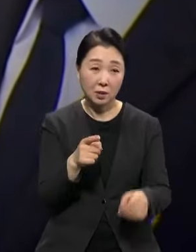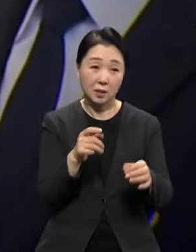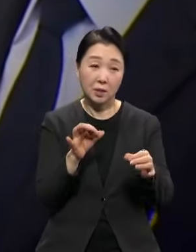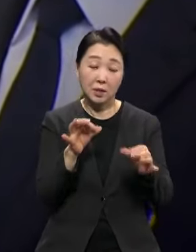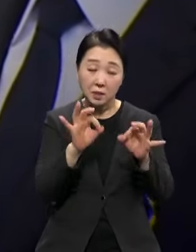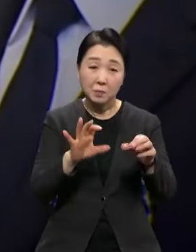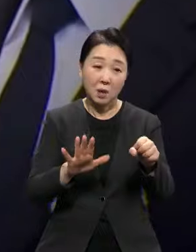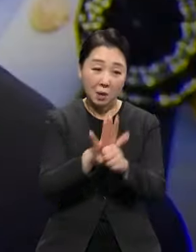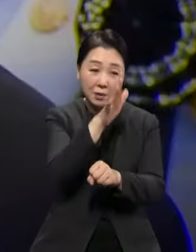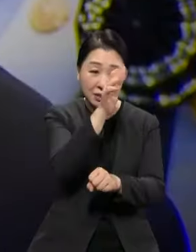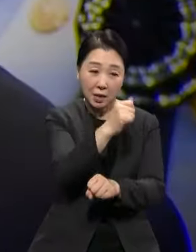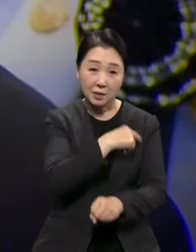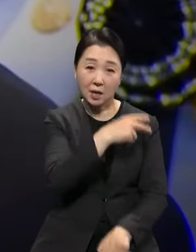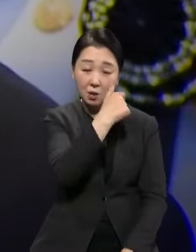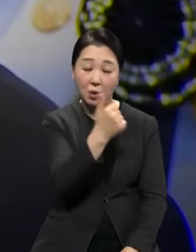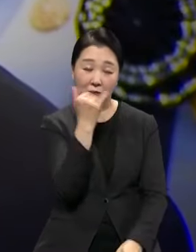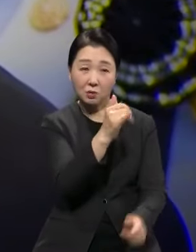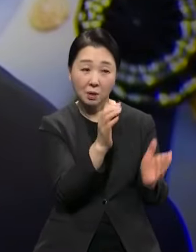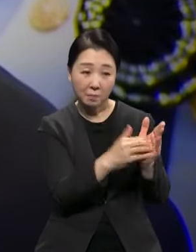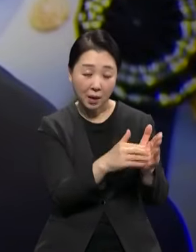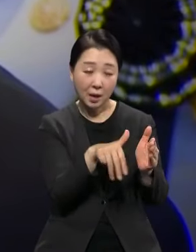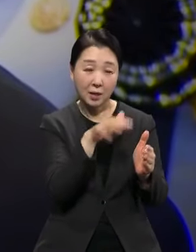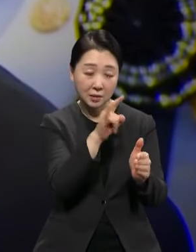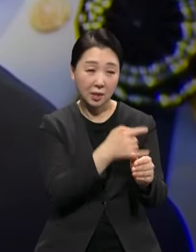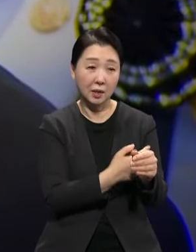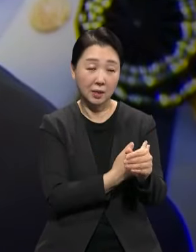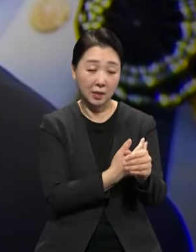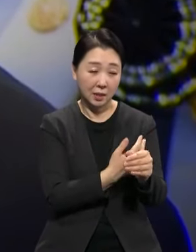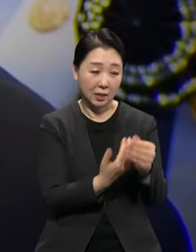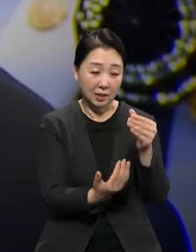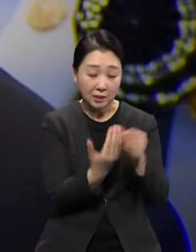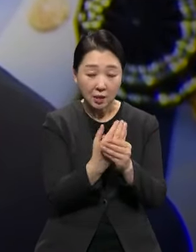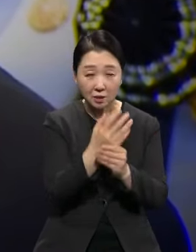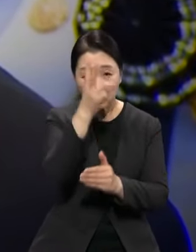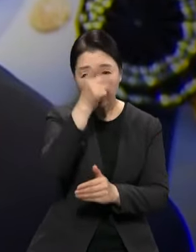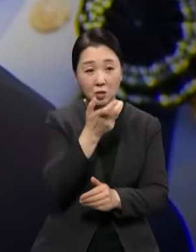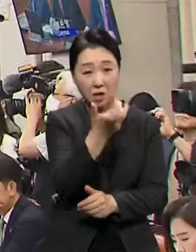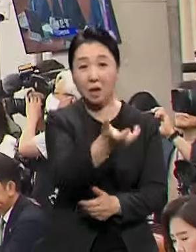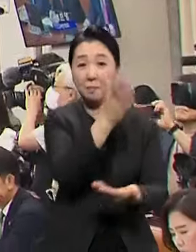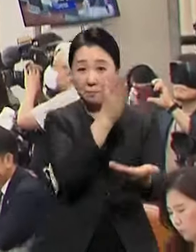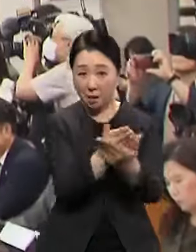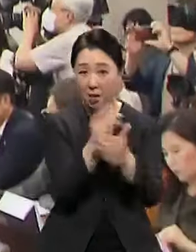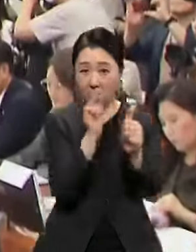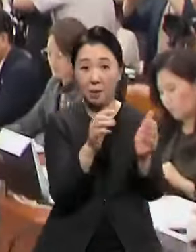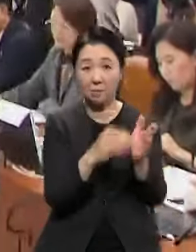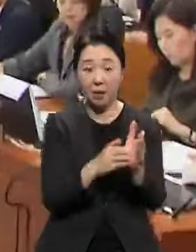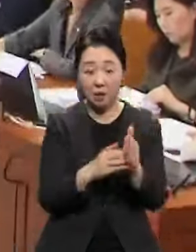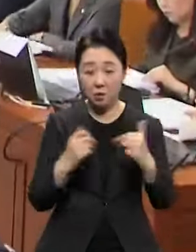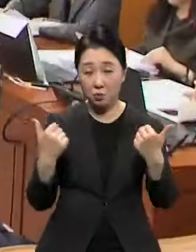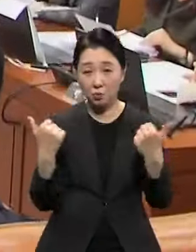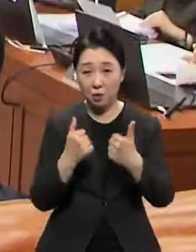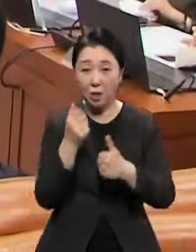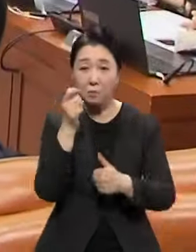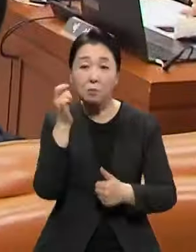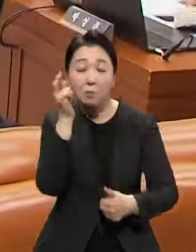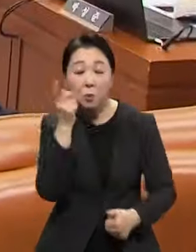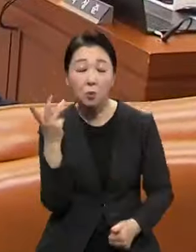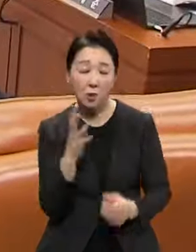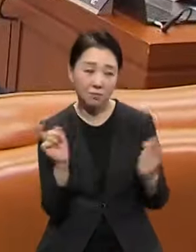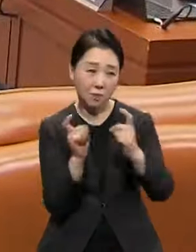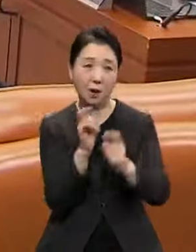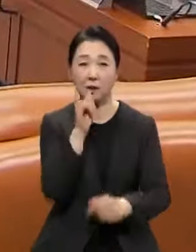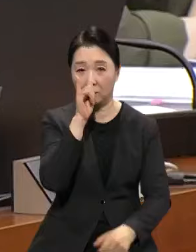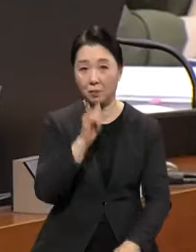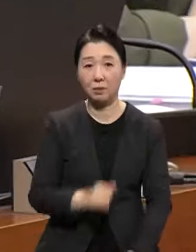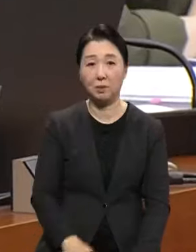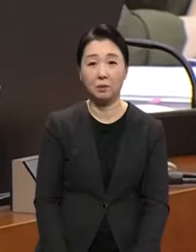사령관에게 전화해 최상병 순직 사건을 경찰로 넘기지 말라고 지시했습니다. 국회에선 이 번호를 두고 공방도